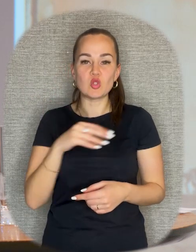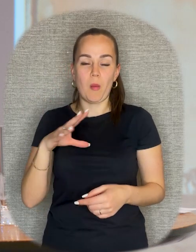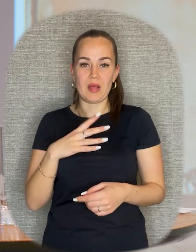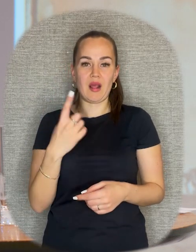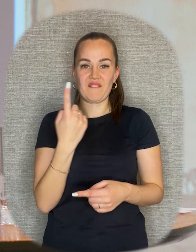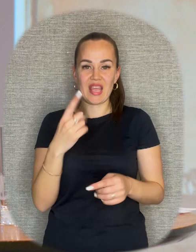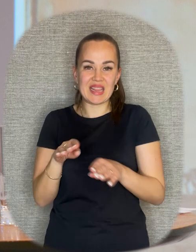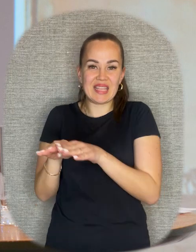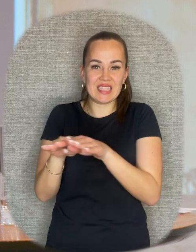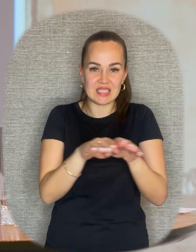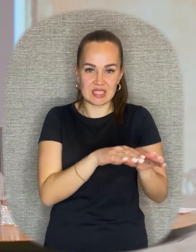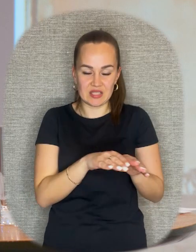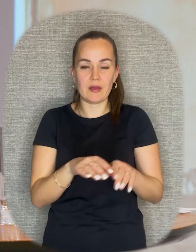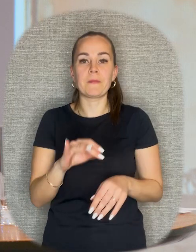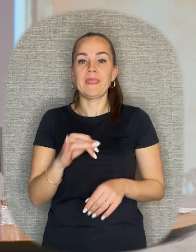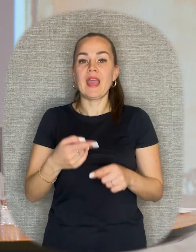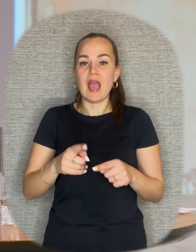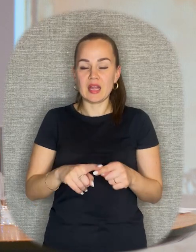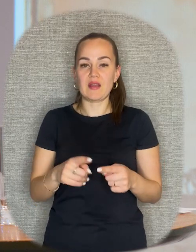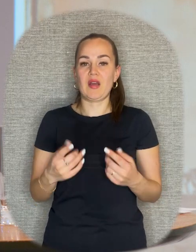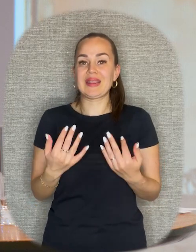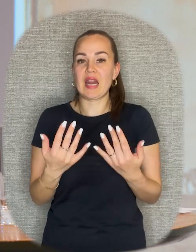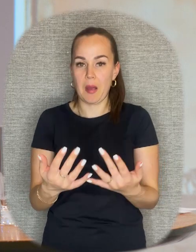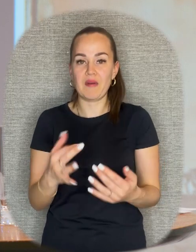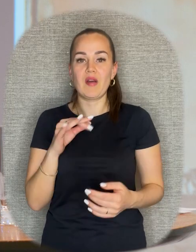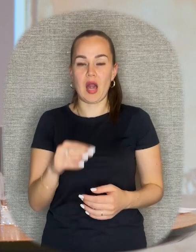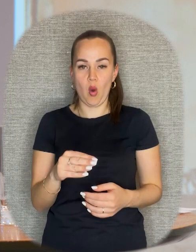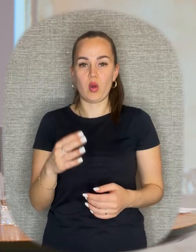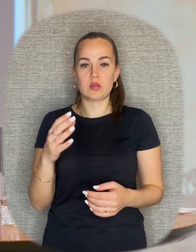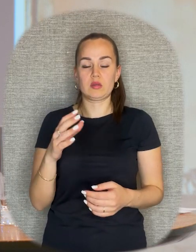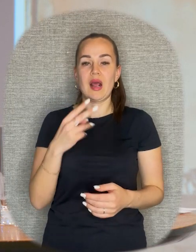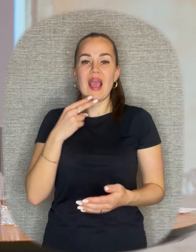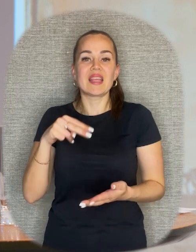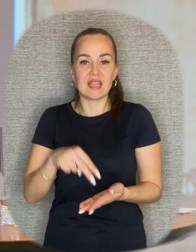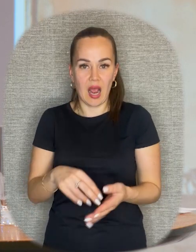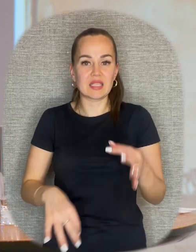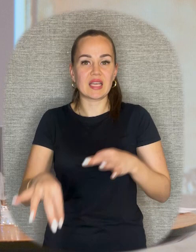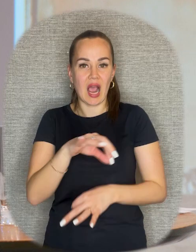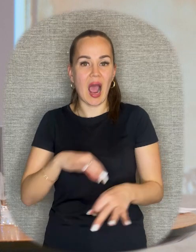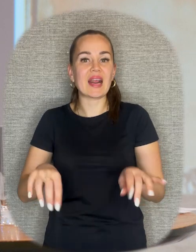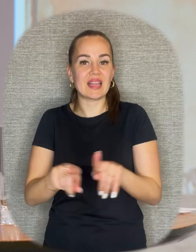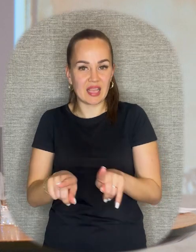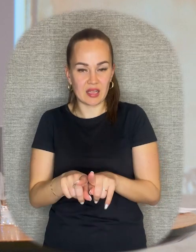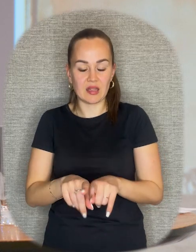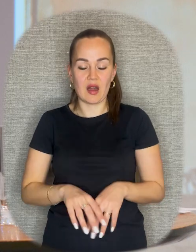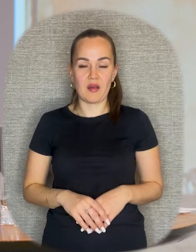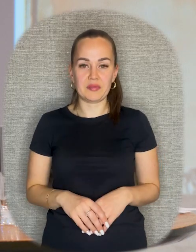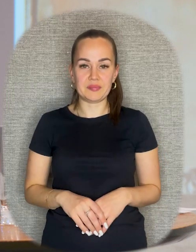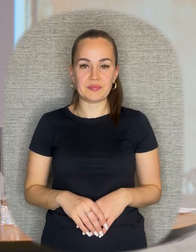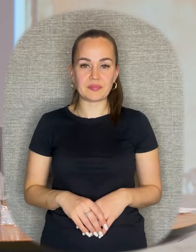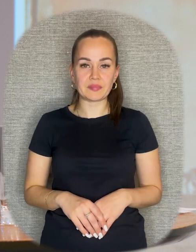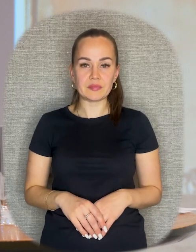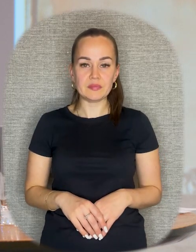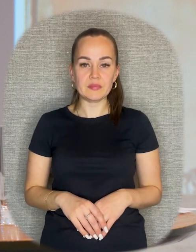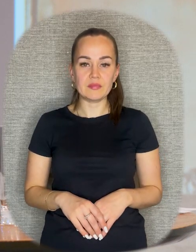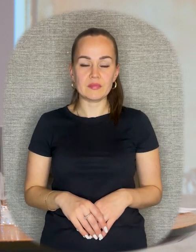это гармоничное единство и этого же требовали от советских от ленинградских Архитекторов обращусь